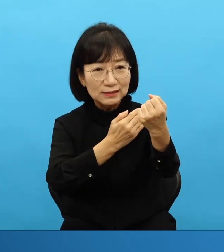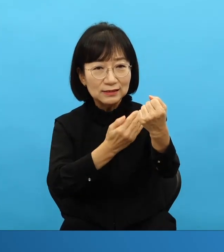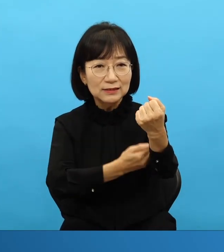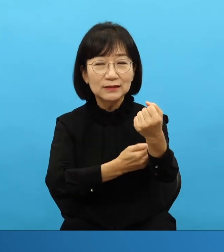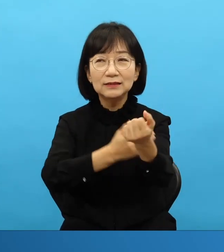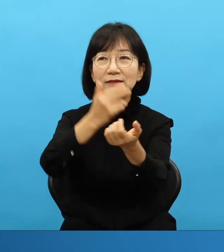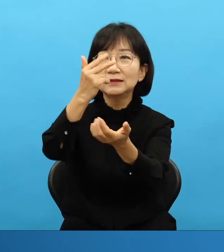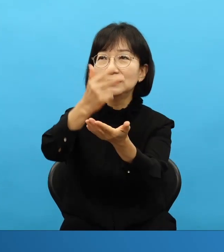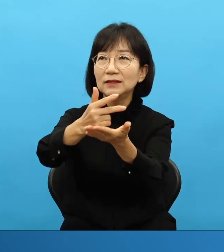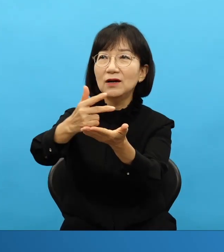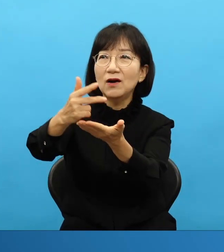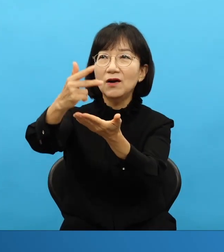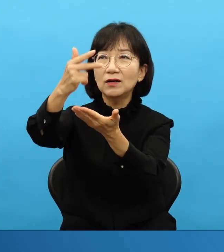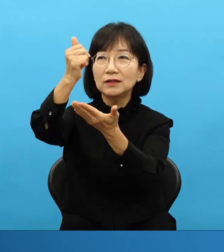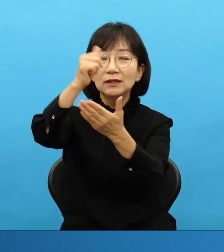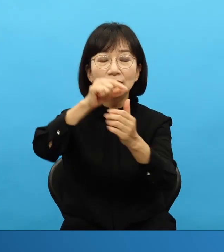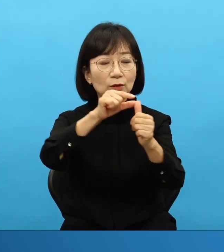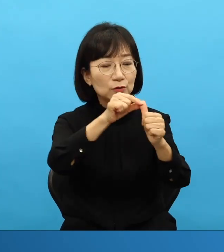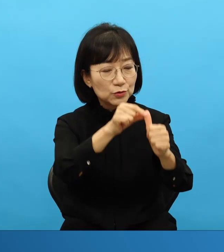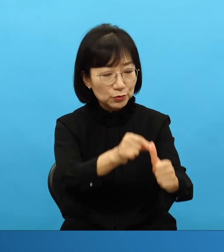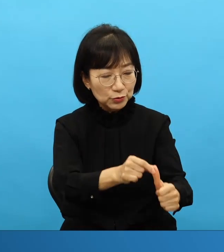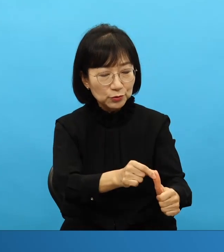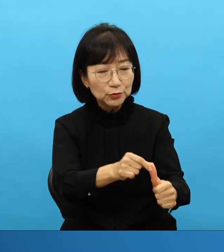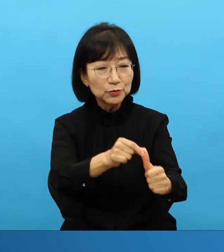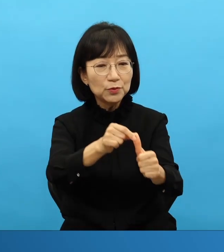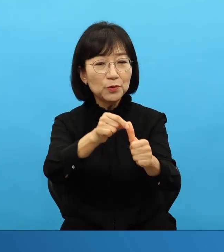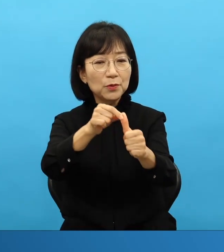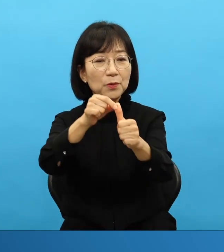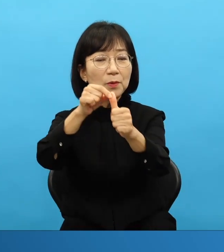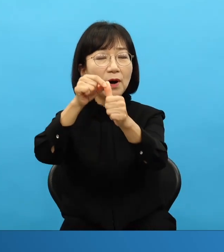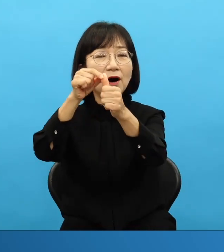주원하신 능력을